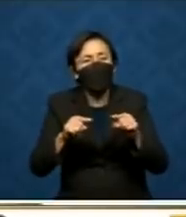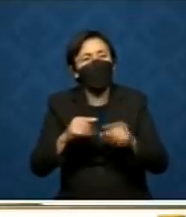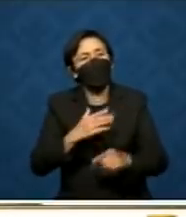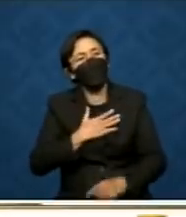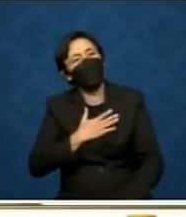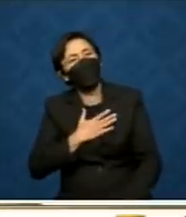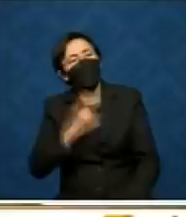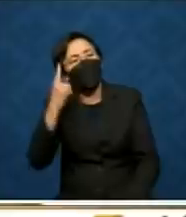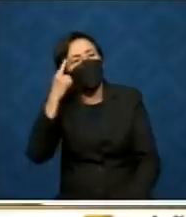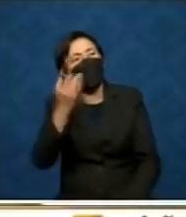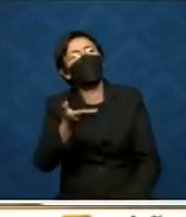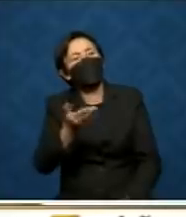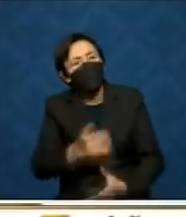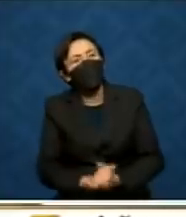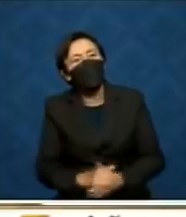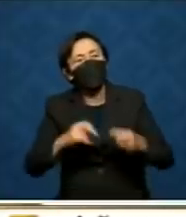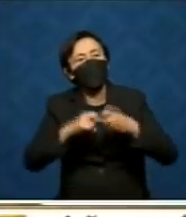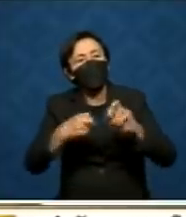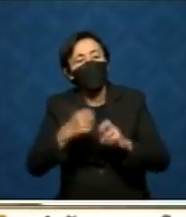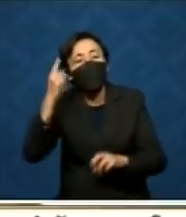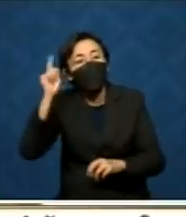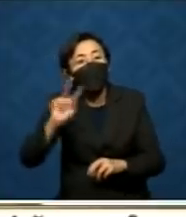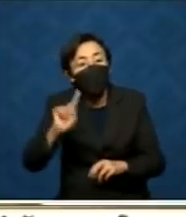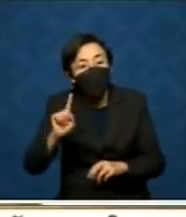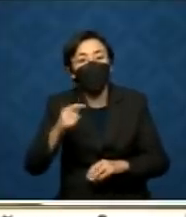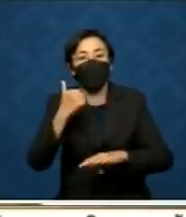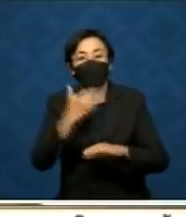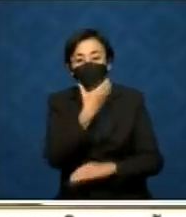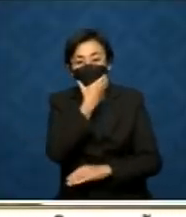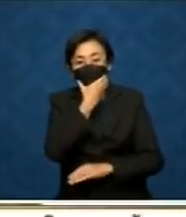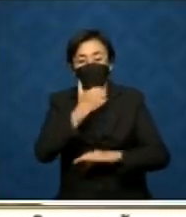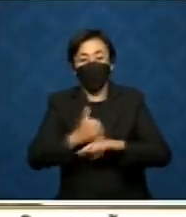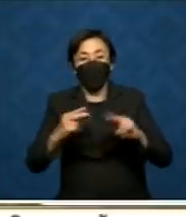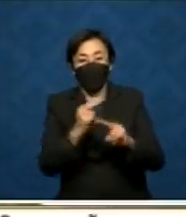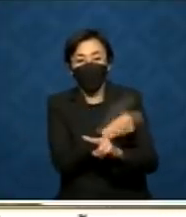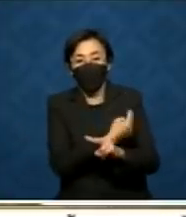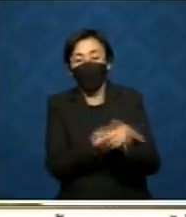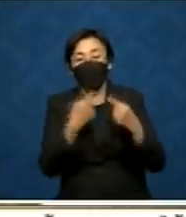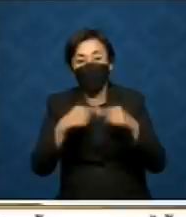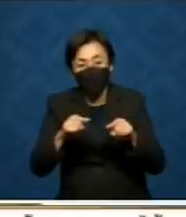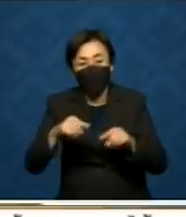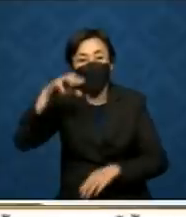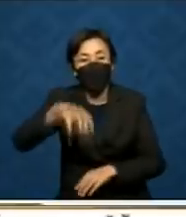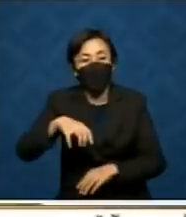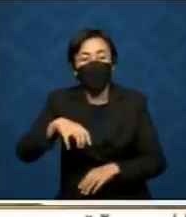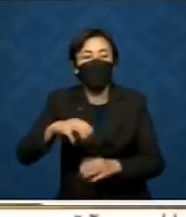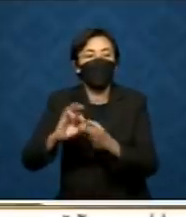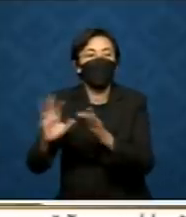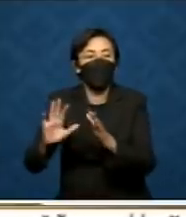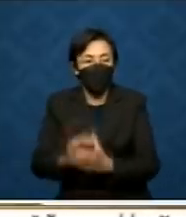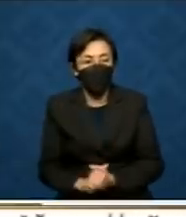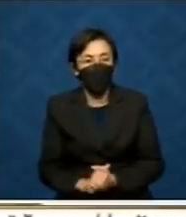คิดอย่างนี้ที่มันจะมีปัญหาคิดยังไงครับเราเปลี่ยนมากินต่อเมื่อวานบ้างชื่อวงศ์กรไหนไม่เกี่ยว